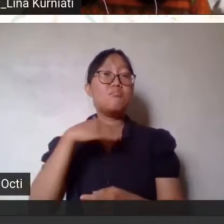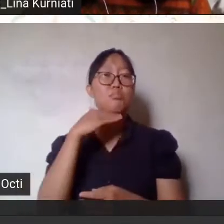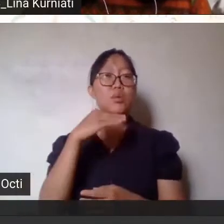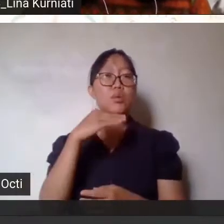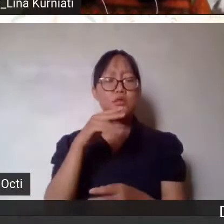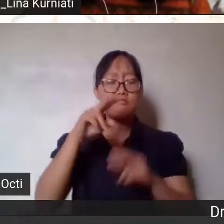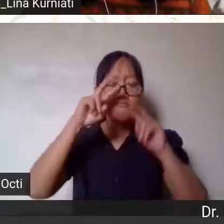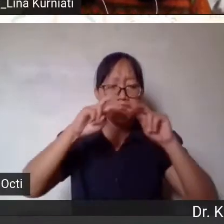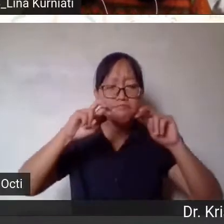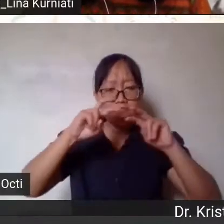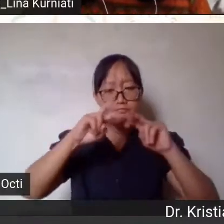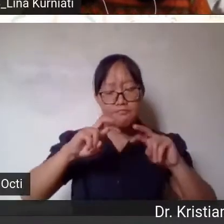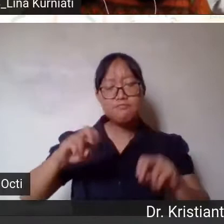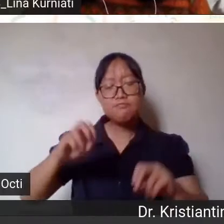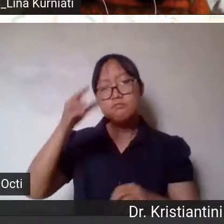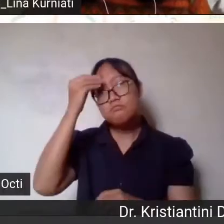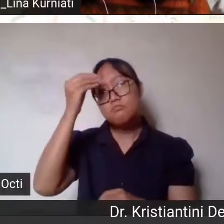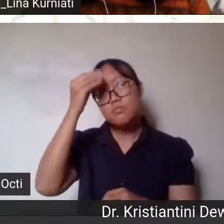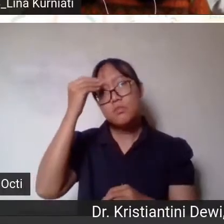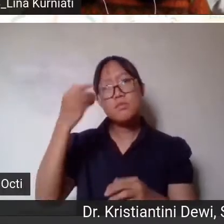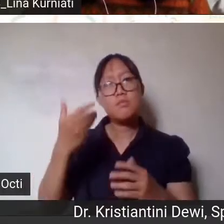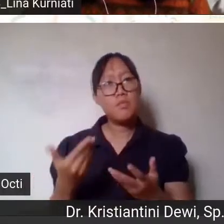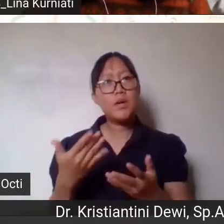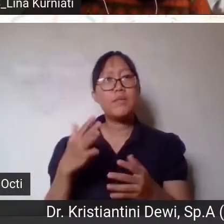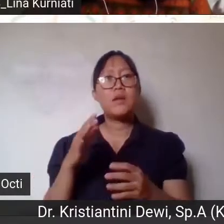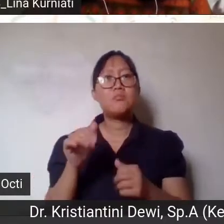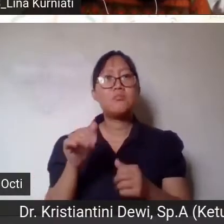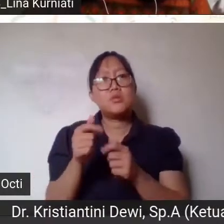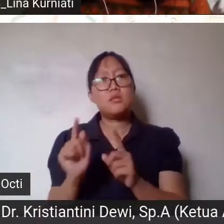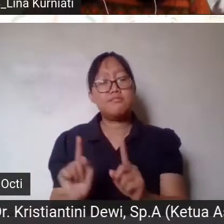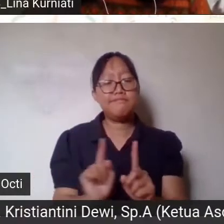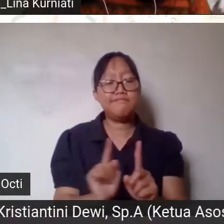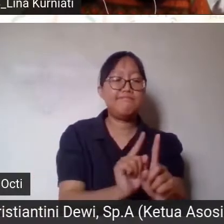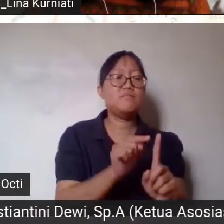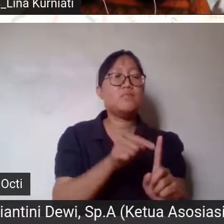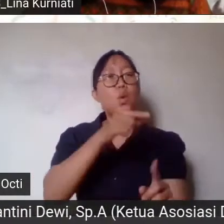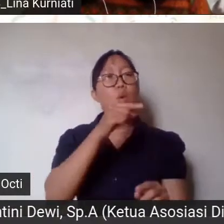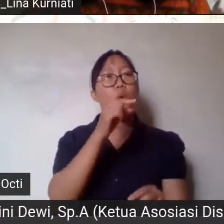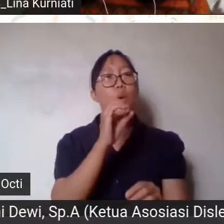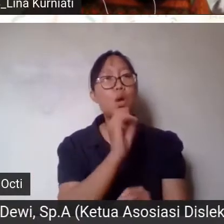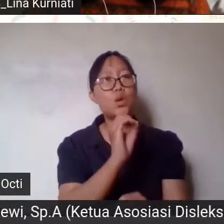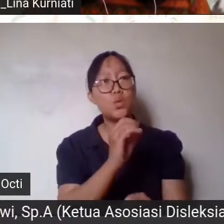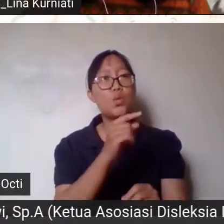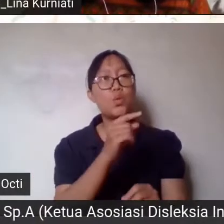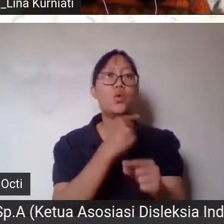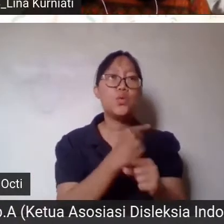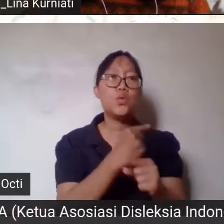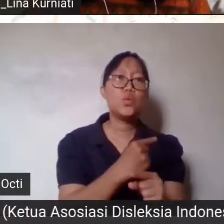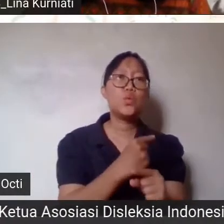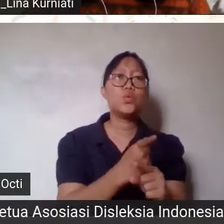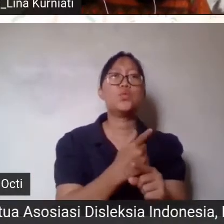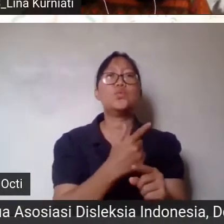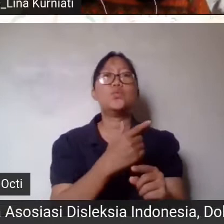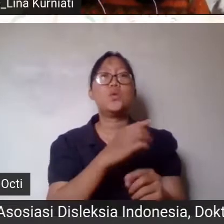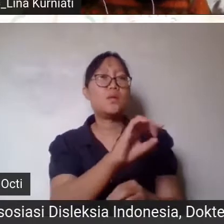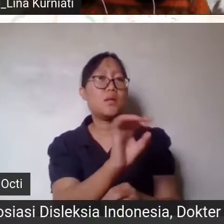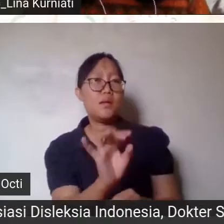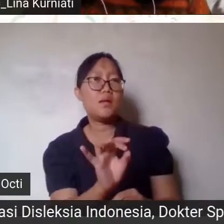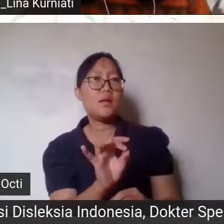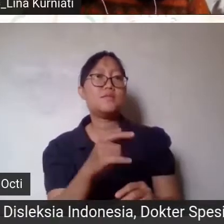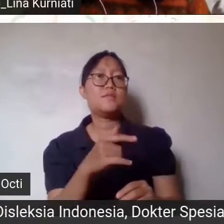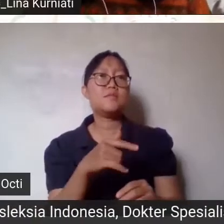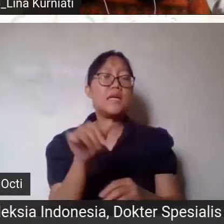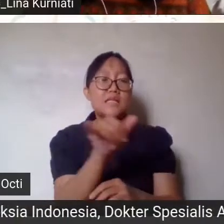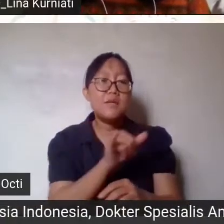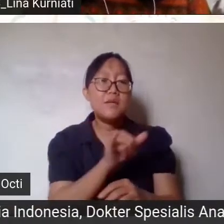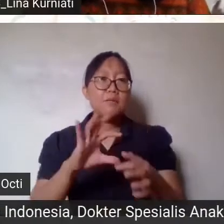untuk bisa mengawal para orang tua, para guru-guru, pendidik, tenaga pendidik, dan seluruhnya ya, kita harus bahu-membahu dengan semua